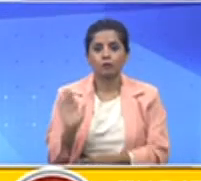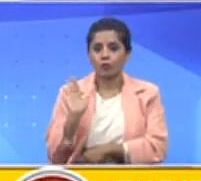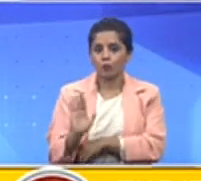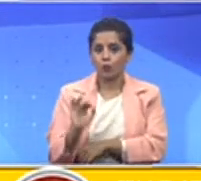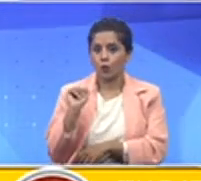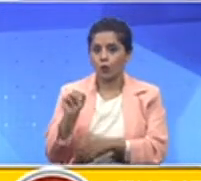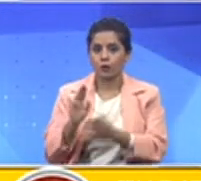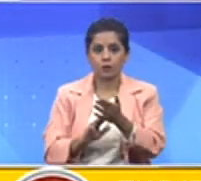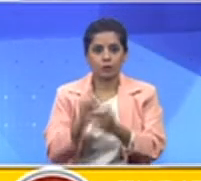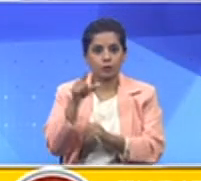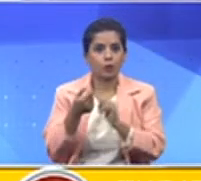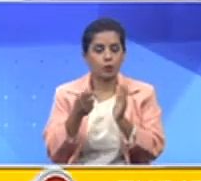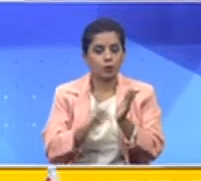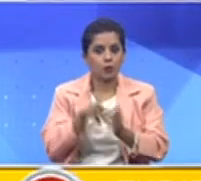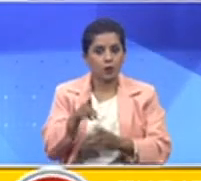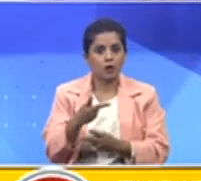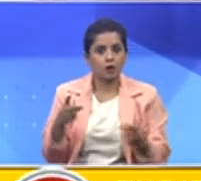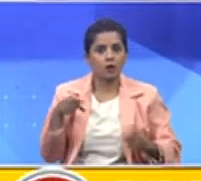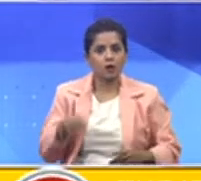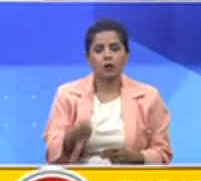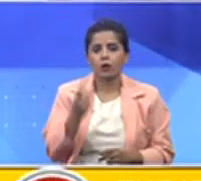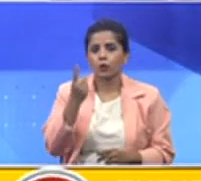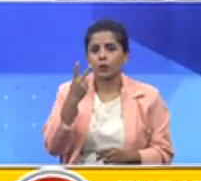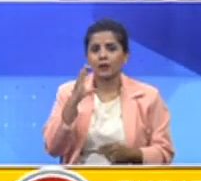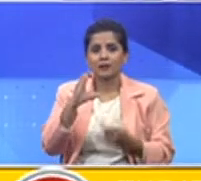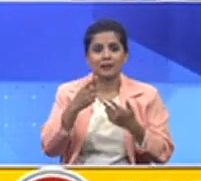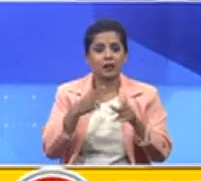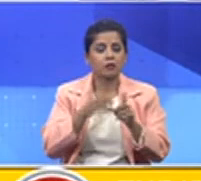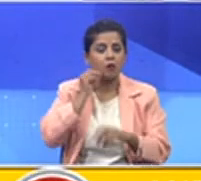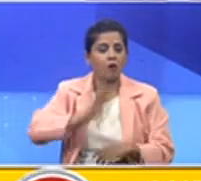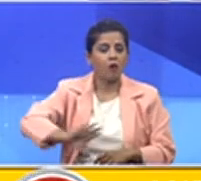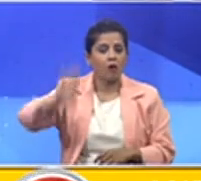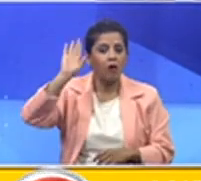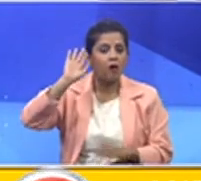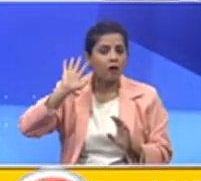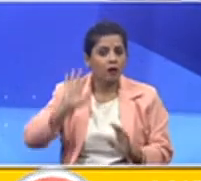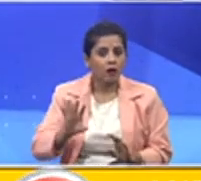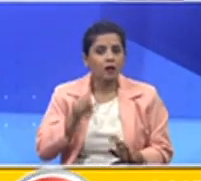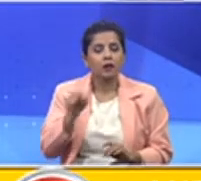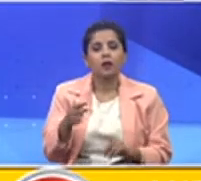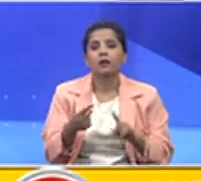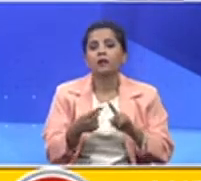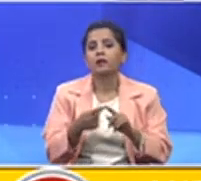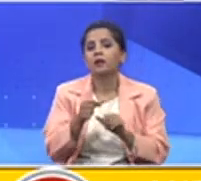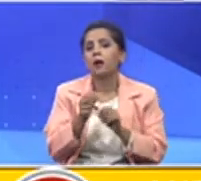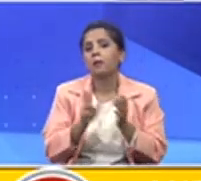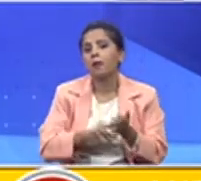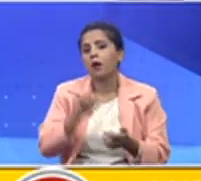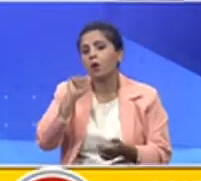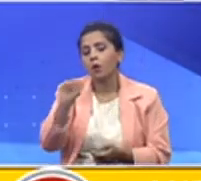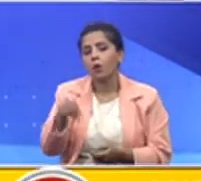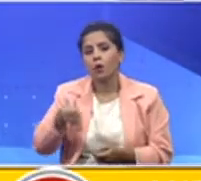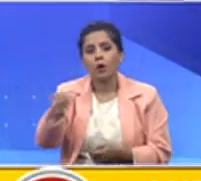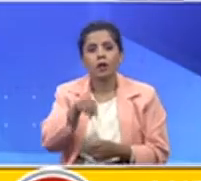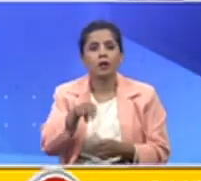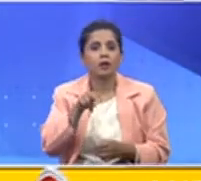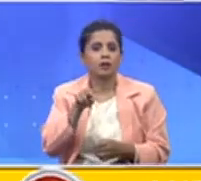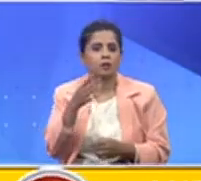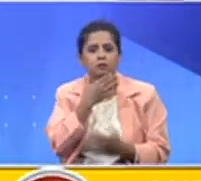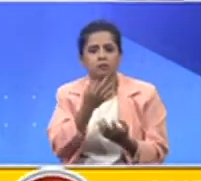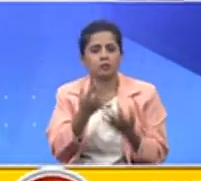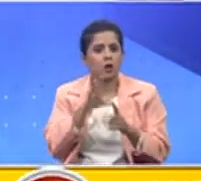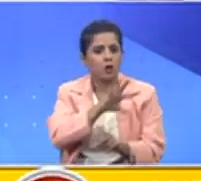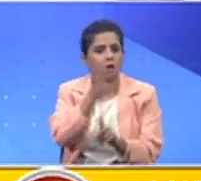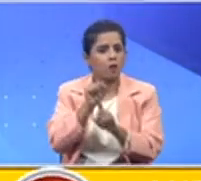प्रतिमाय तो बाहरवी सताब्दी की हैं, और तमिल नाडु की वैभव साली संस्कृती से